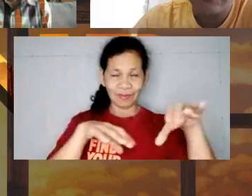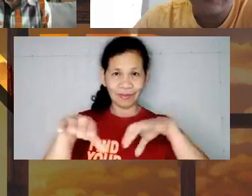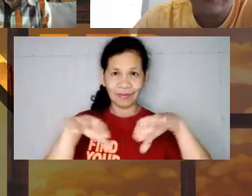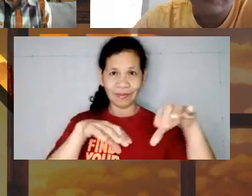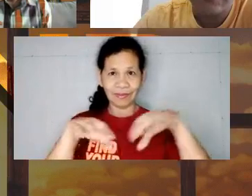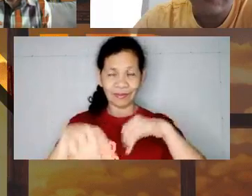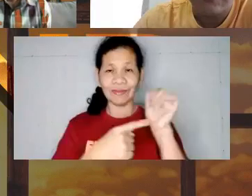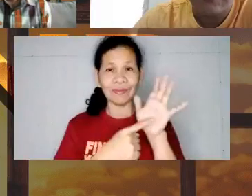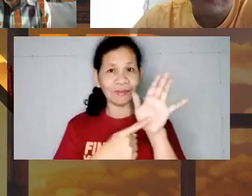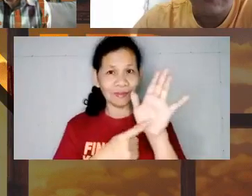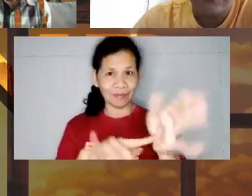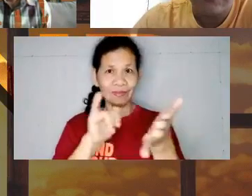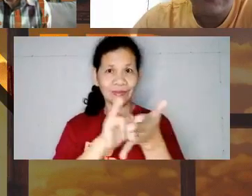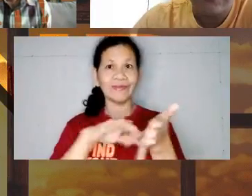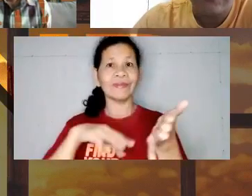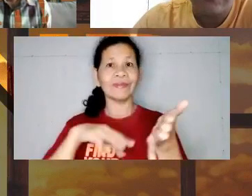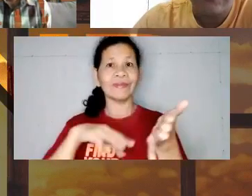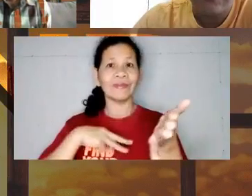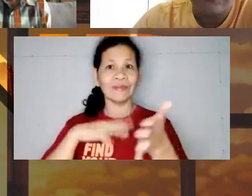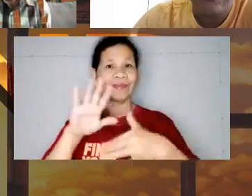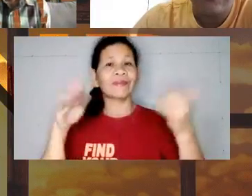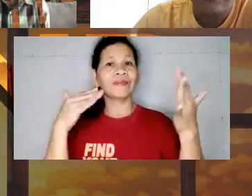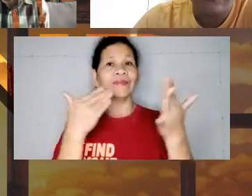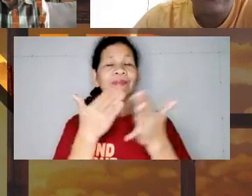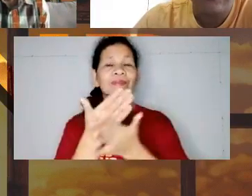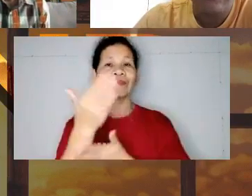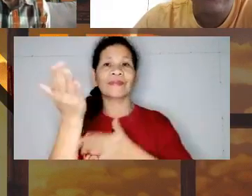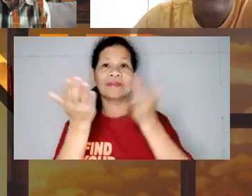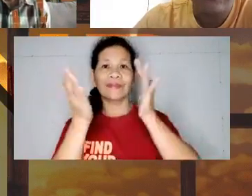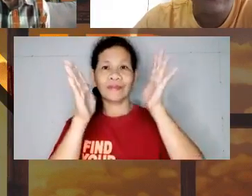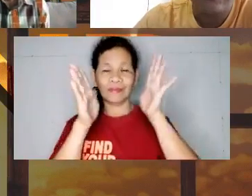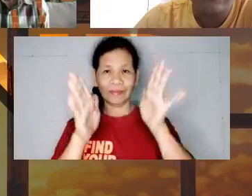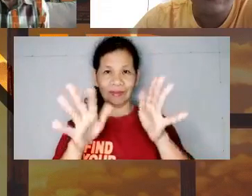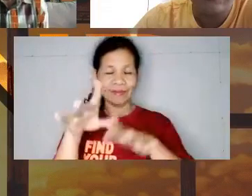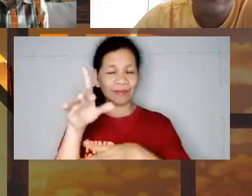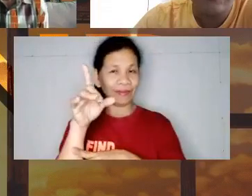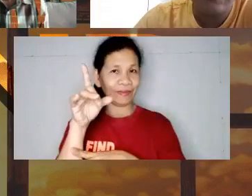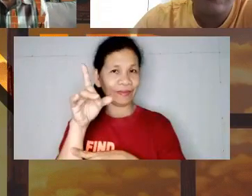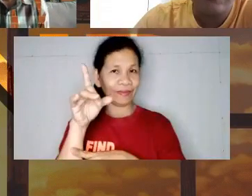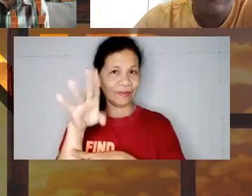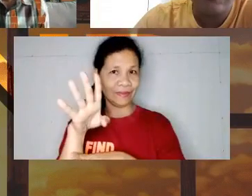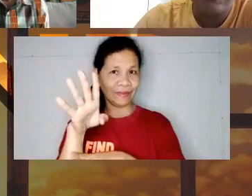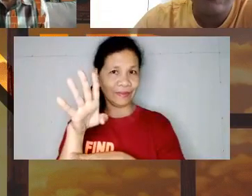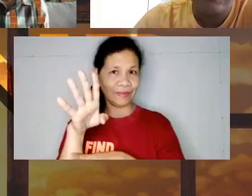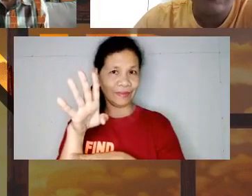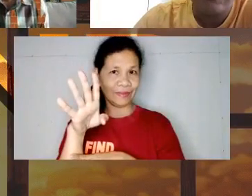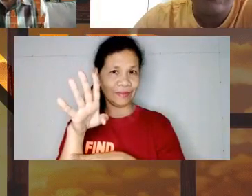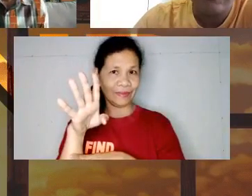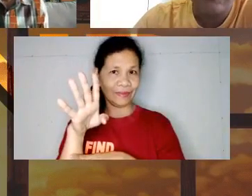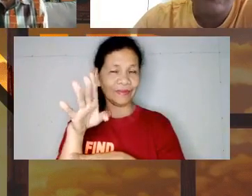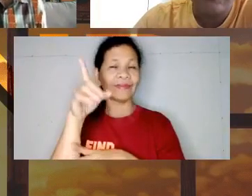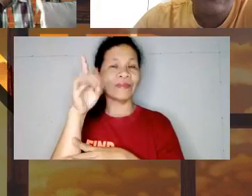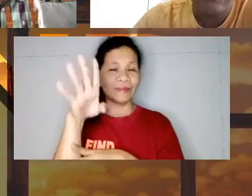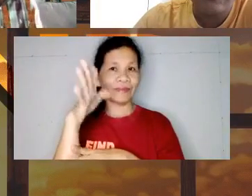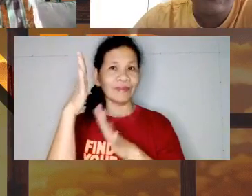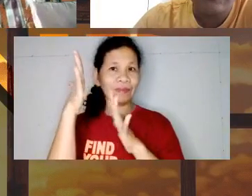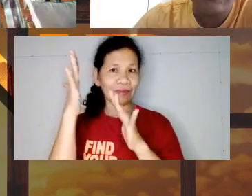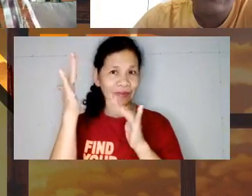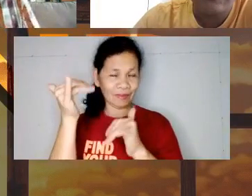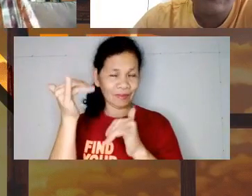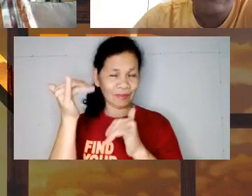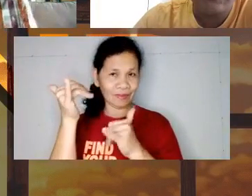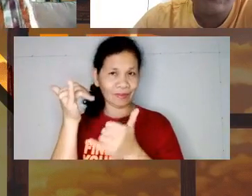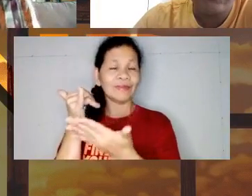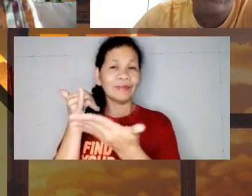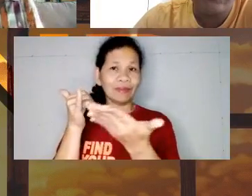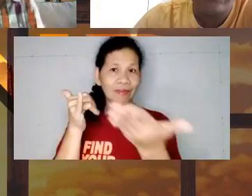ipinapakita na tayo pong lahat ay mga lingkod ng Panginoon. At ang inaasahan ng Panginoon sa kanyang mga